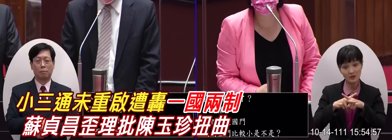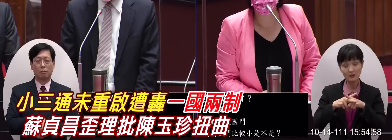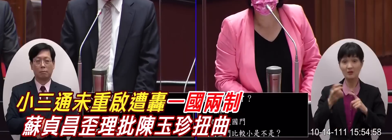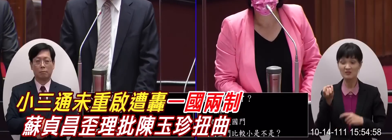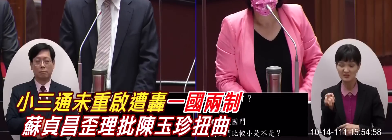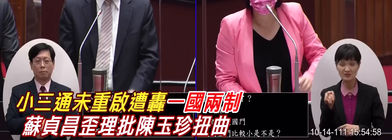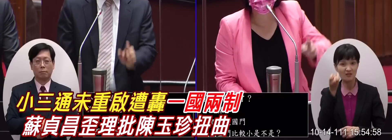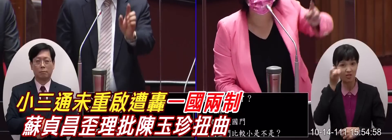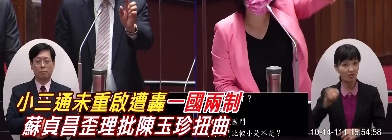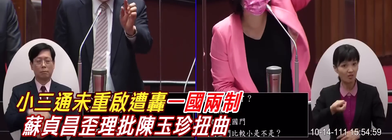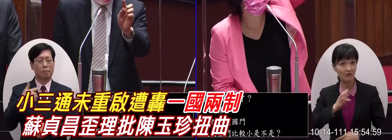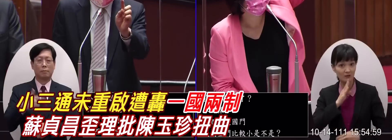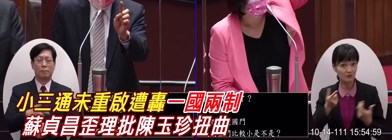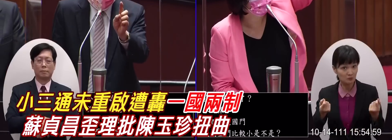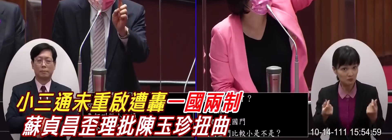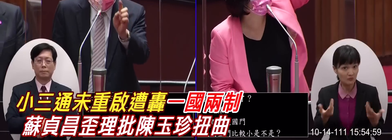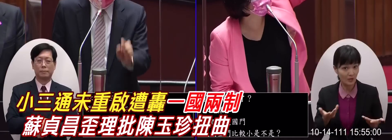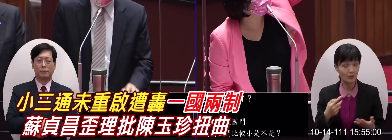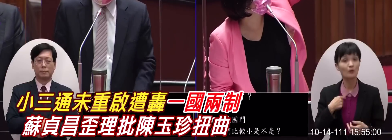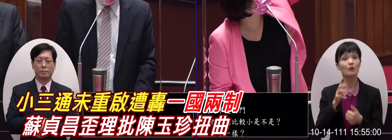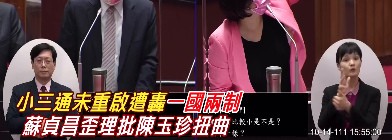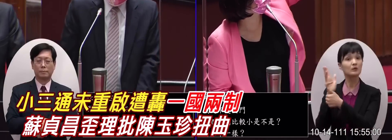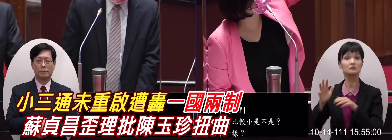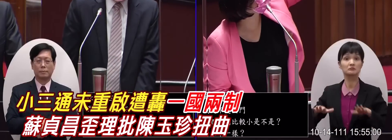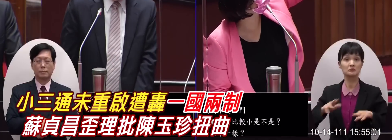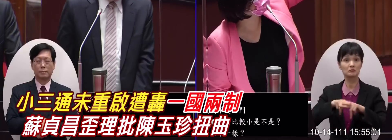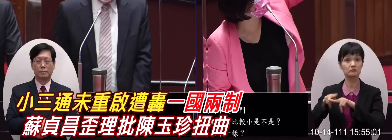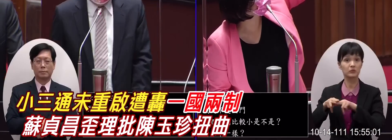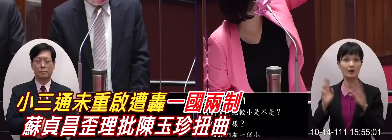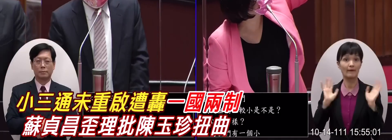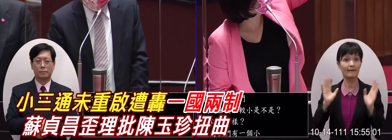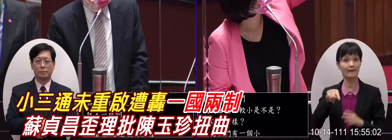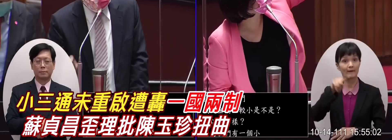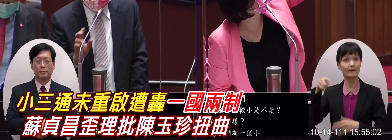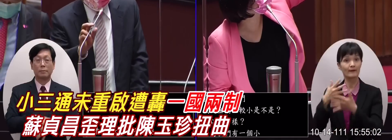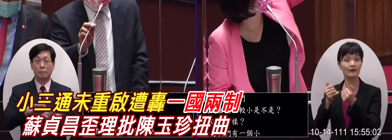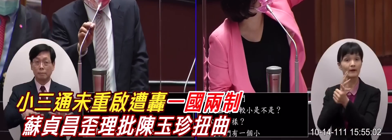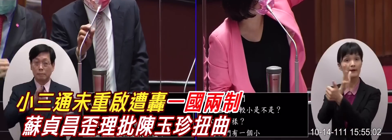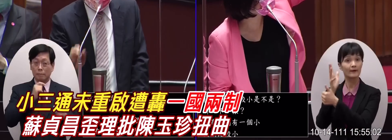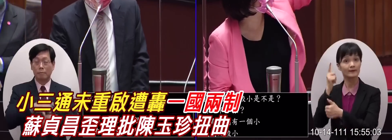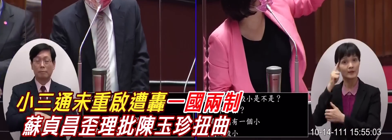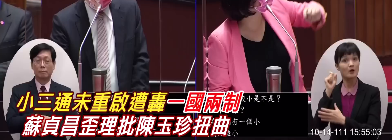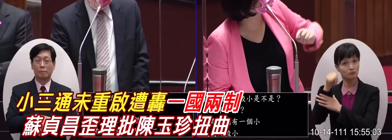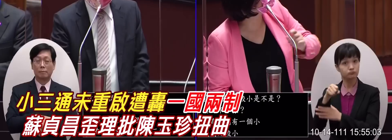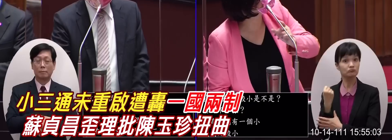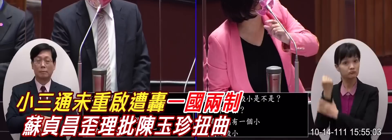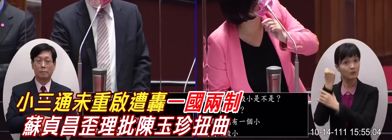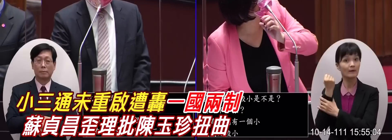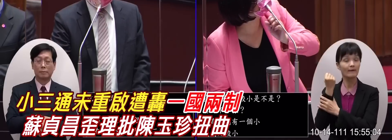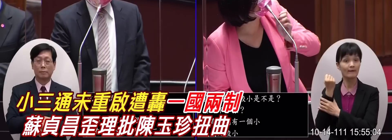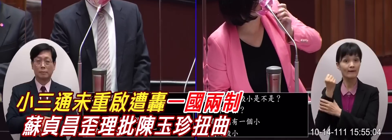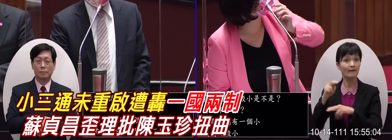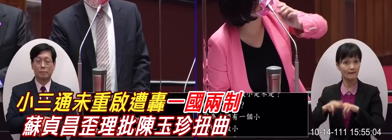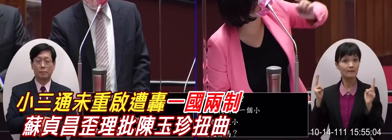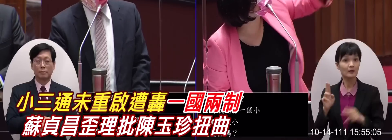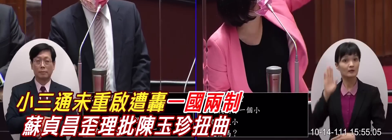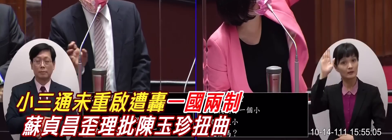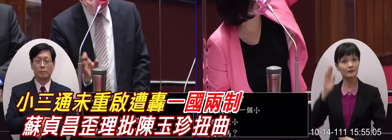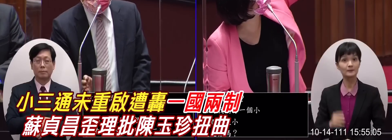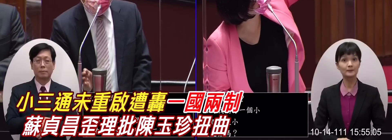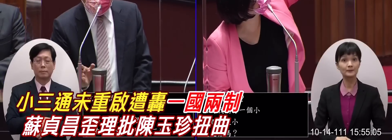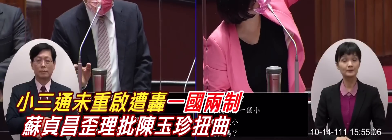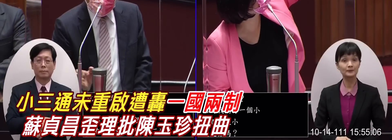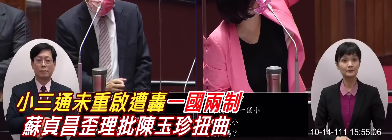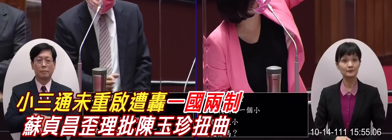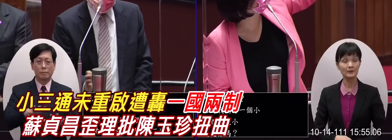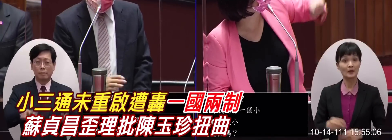是这样吗？我要不要问一下？我问一下现场金陵中小学的同学们，赞成小三通开放，可不可以举一下手啊？赞成小三通开放，